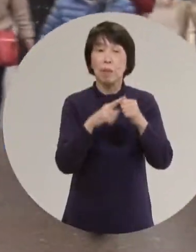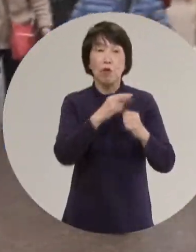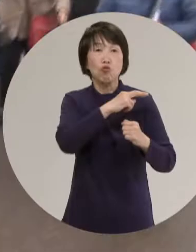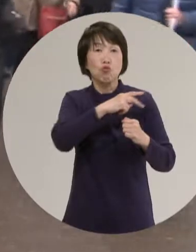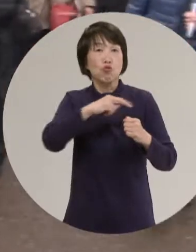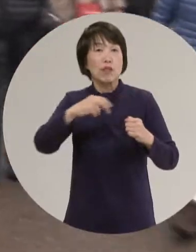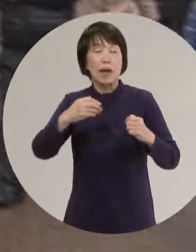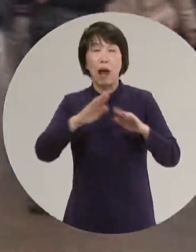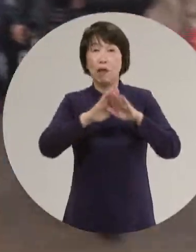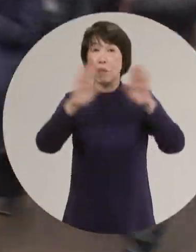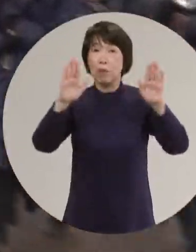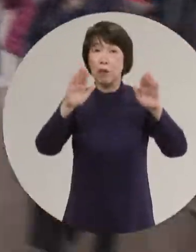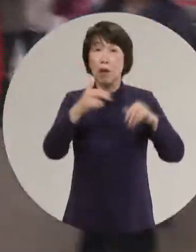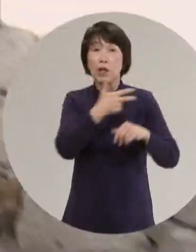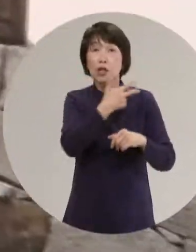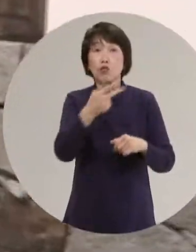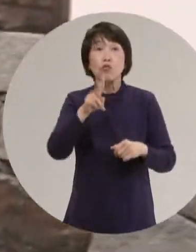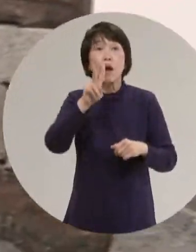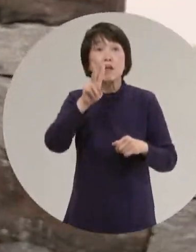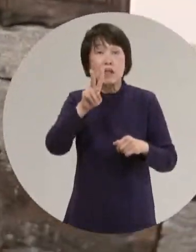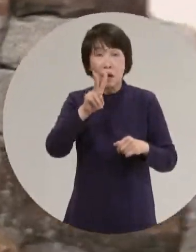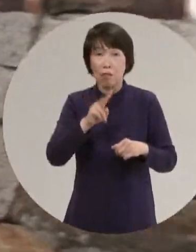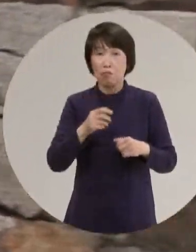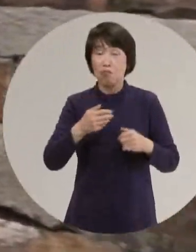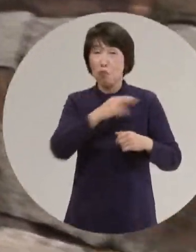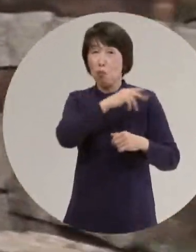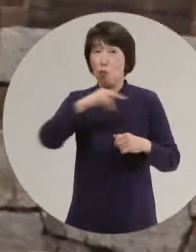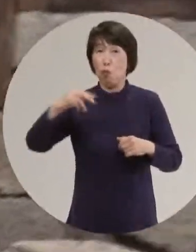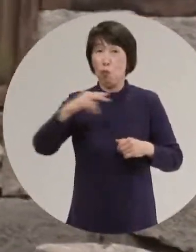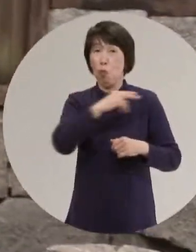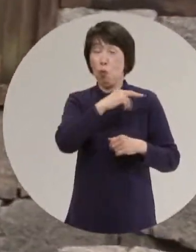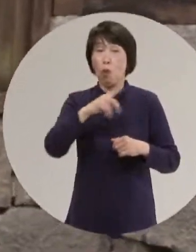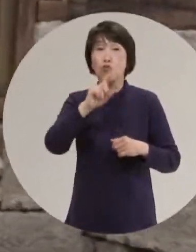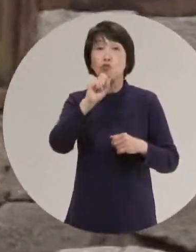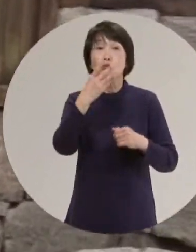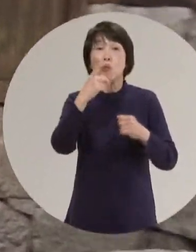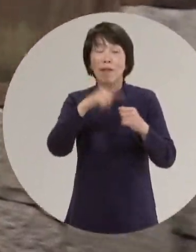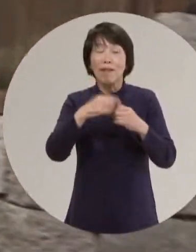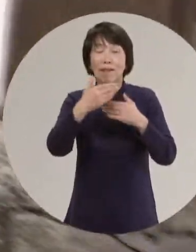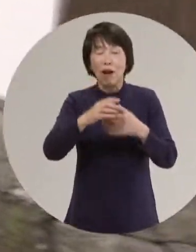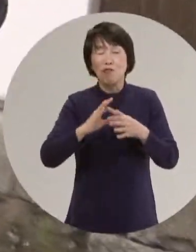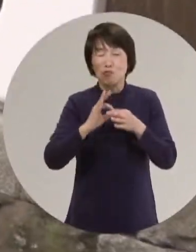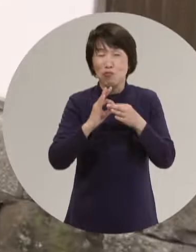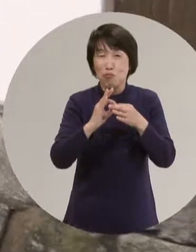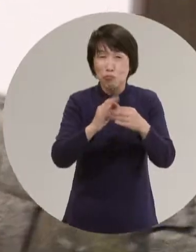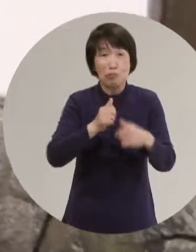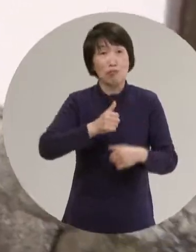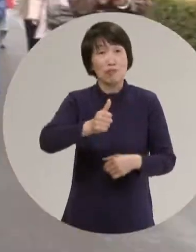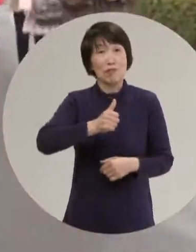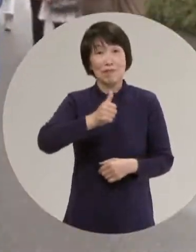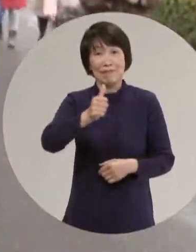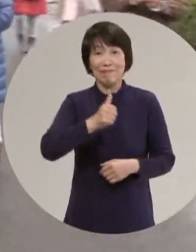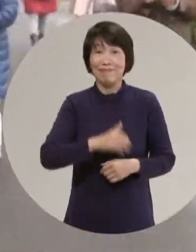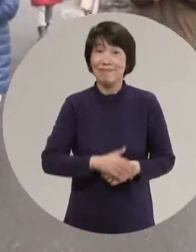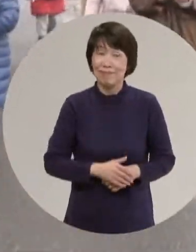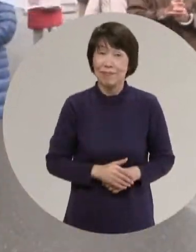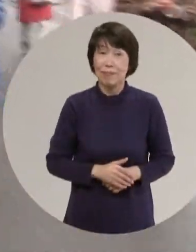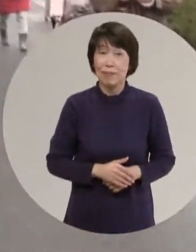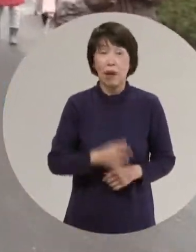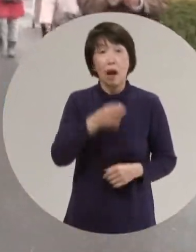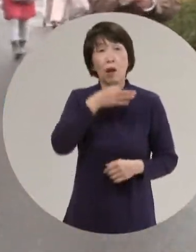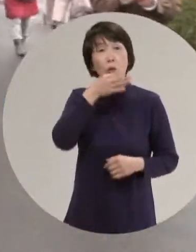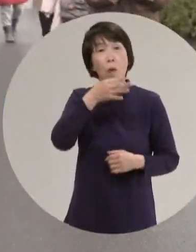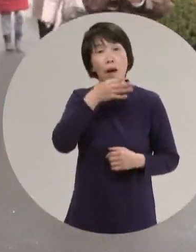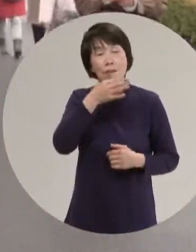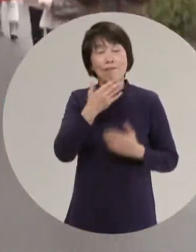泳を始めて、週に2回14年間続けているんだとか。その他、声の